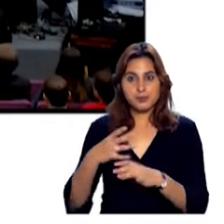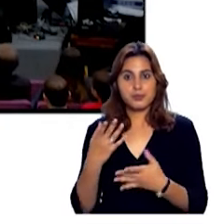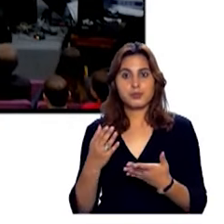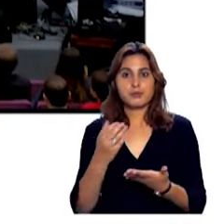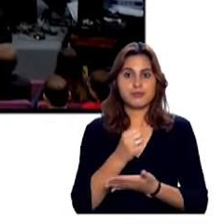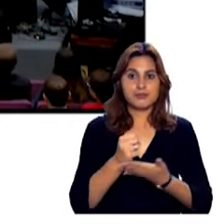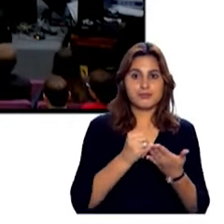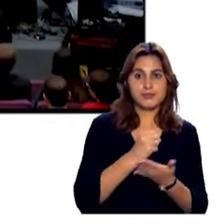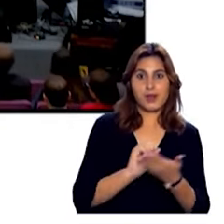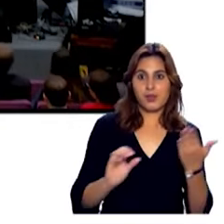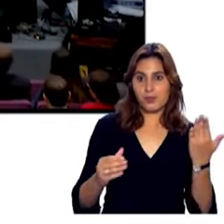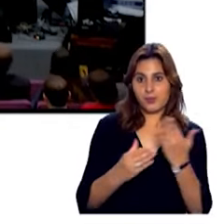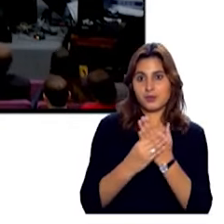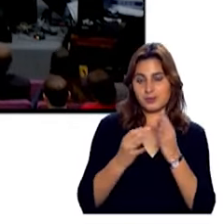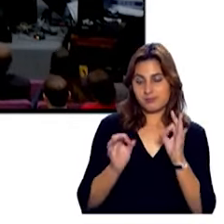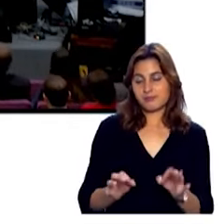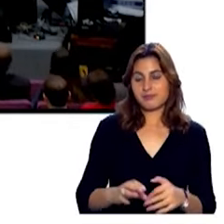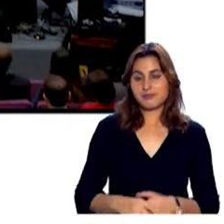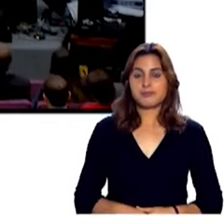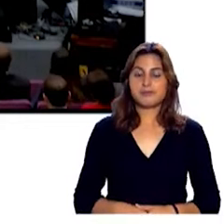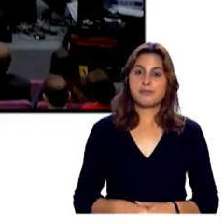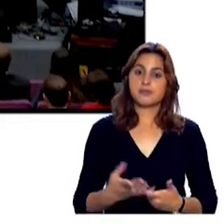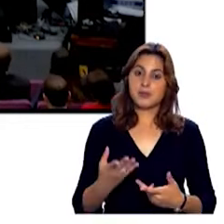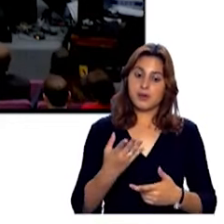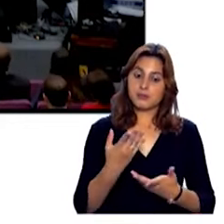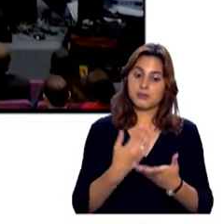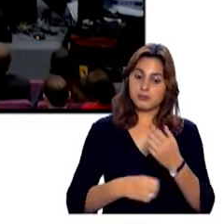2009 abbiamo accanto